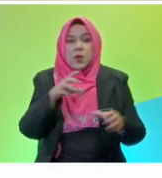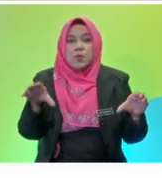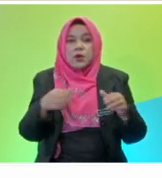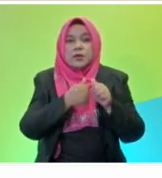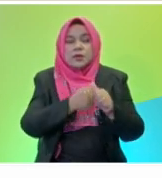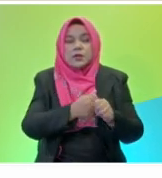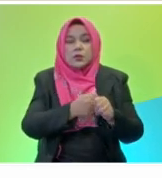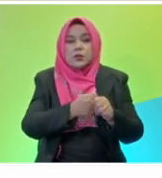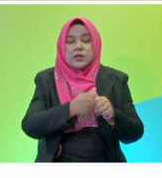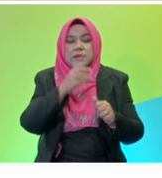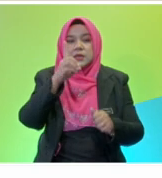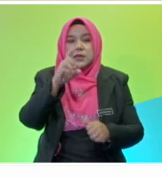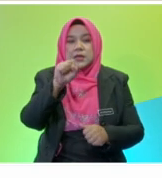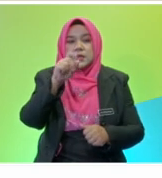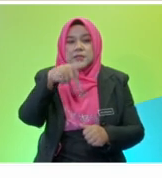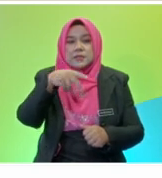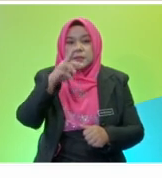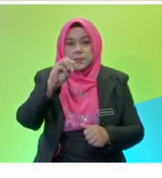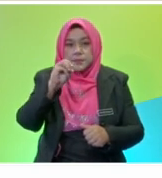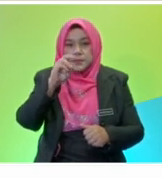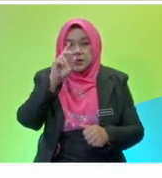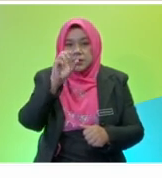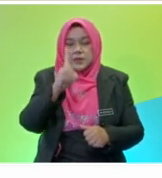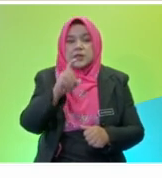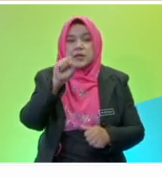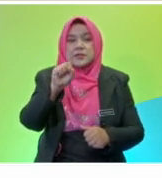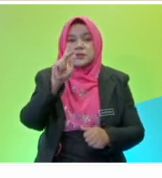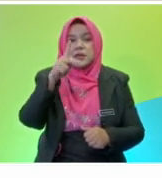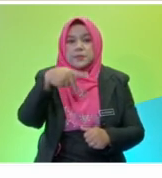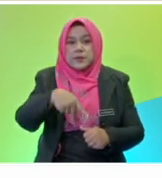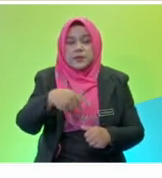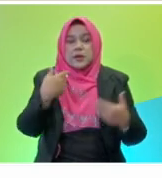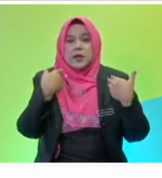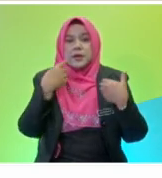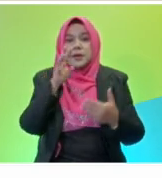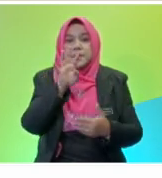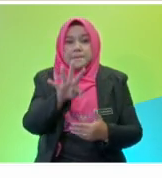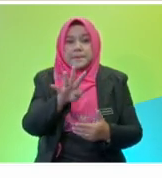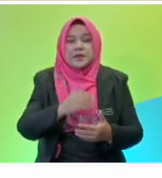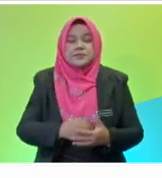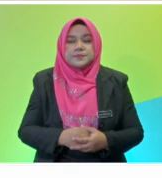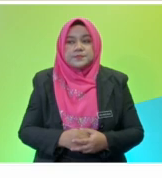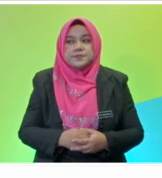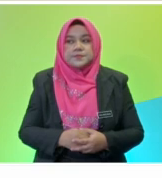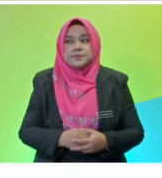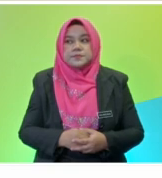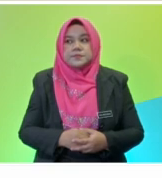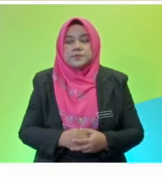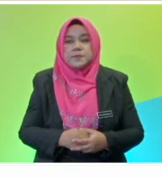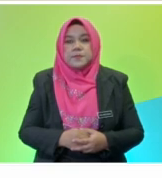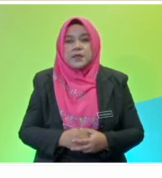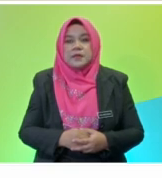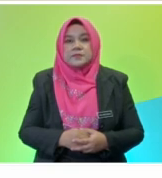Irama dan etika oke Ada 4 yang perlu kita yang perlu kita tekankan Oke